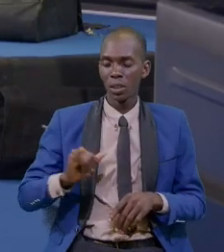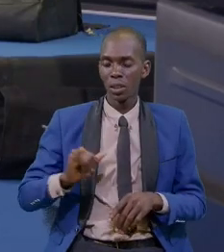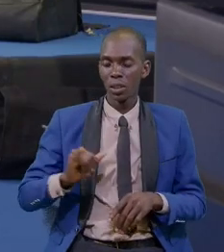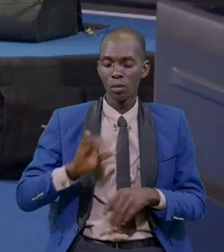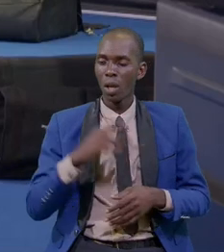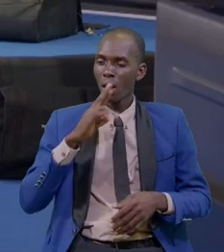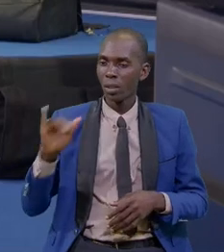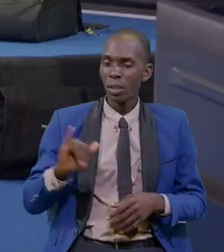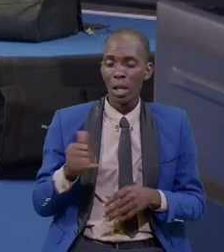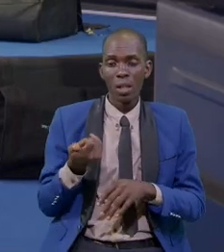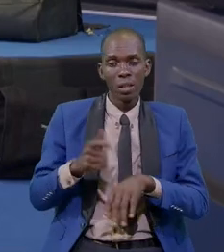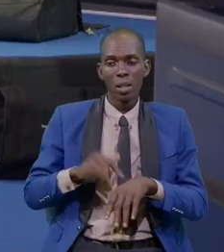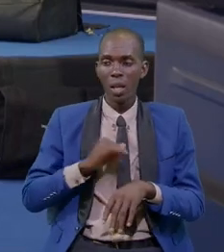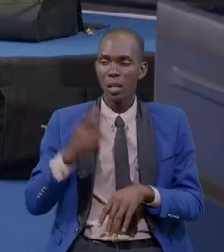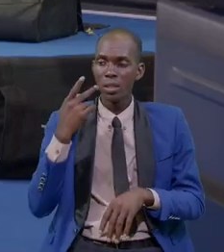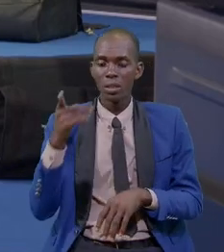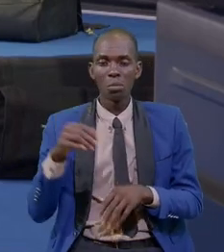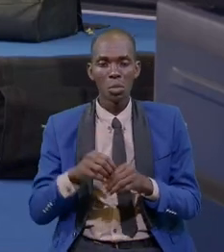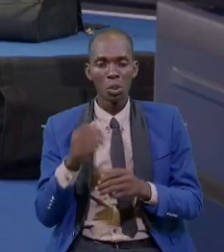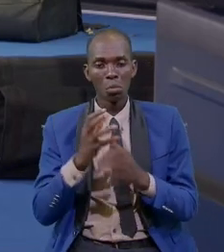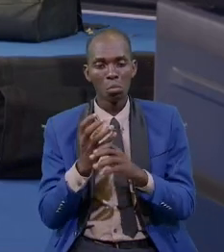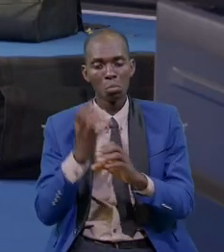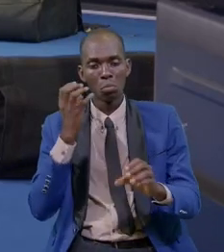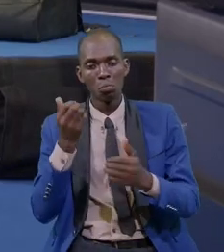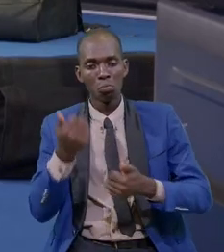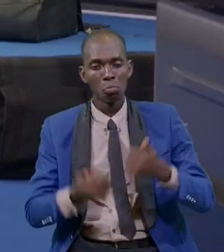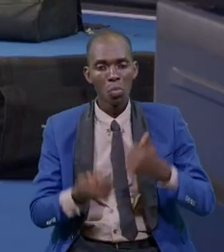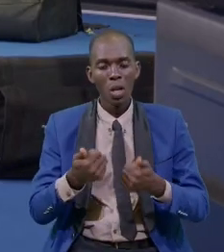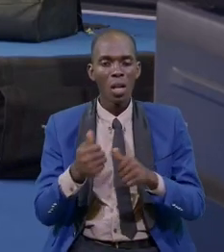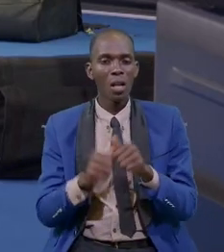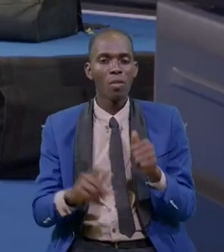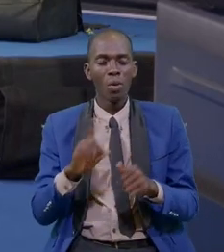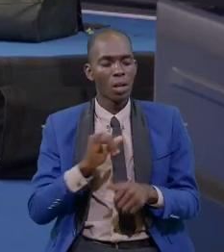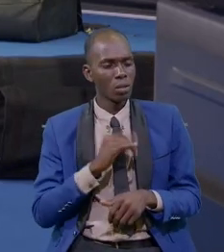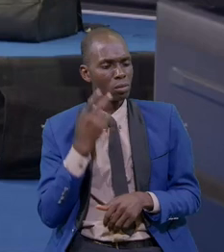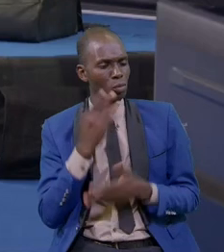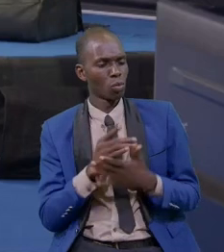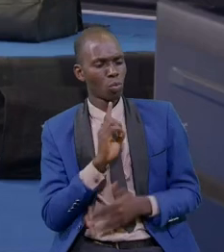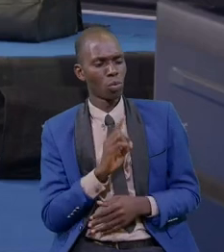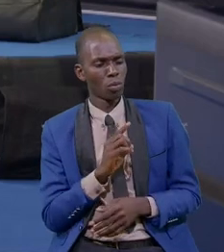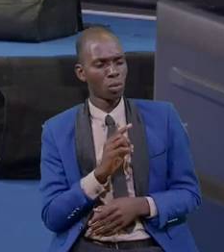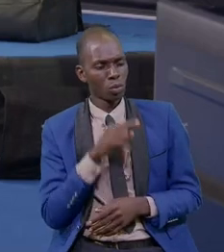le véhicule, dans le bus, je le vois partout. Je vois quelqu'un et je vois que, ah, tu